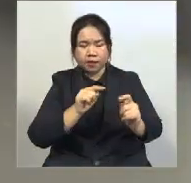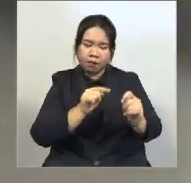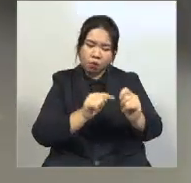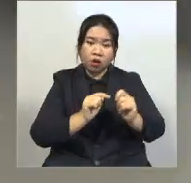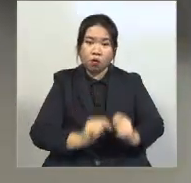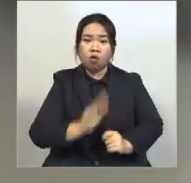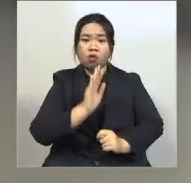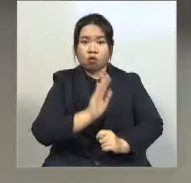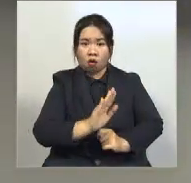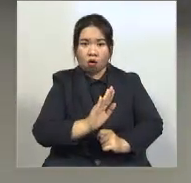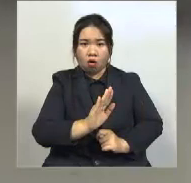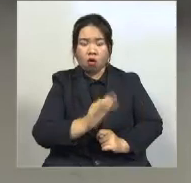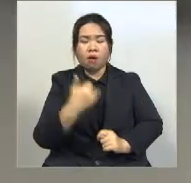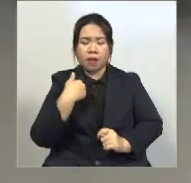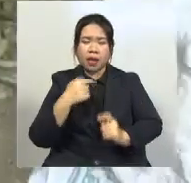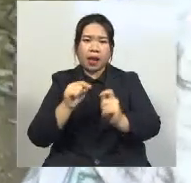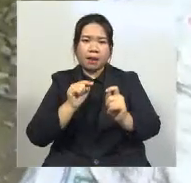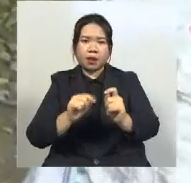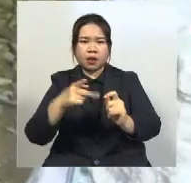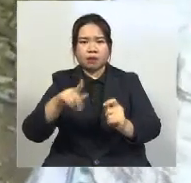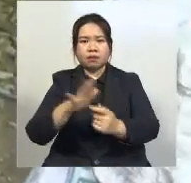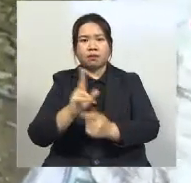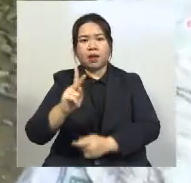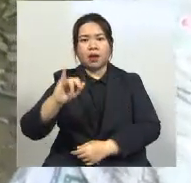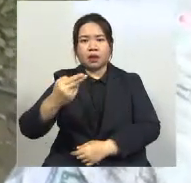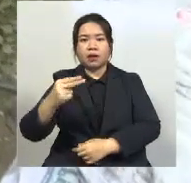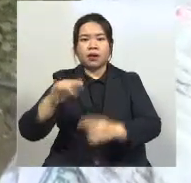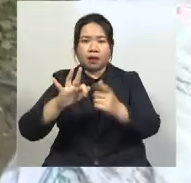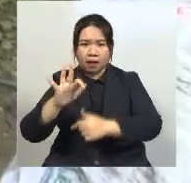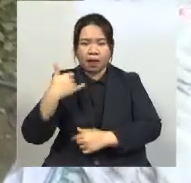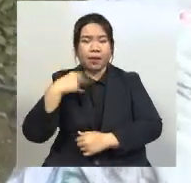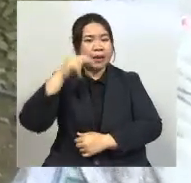ำบลท่าดินแดงแล้วก็ที่อำเภอผักไห่เนี่ยแหละค่ะที่จะมี